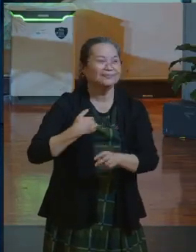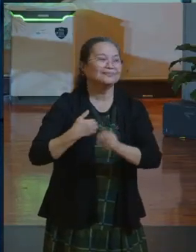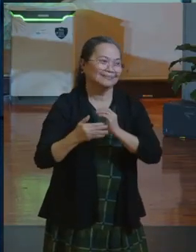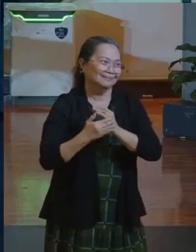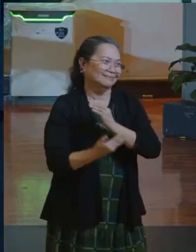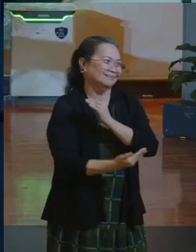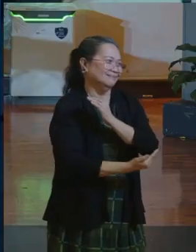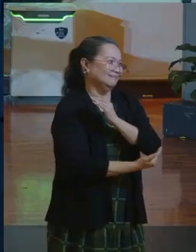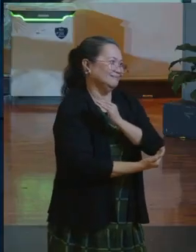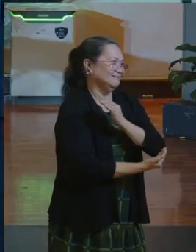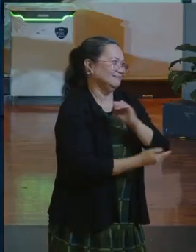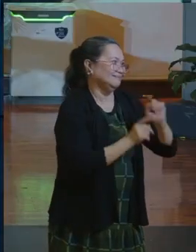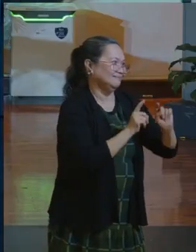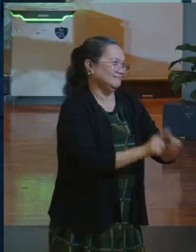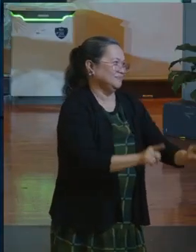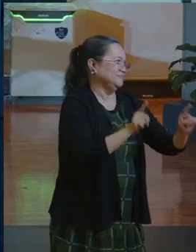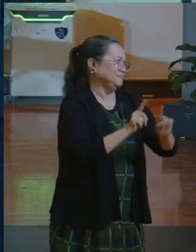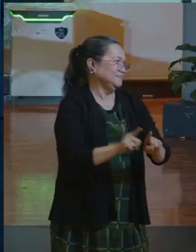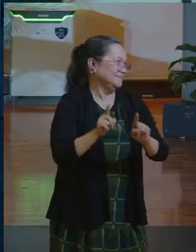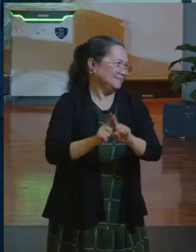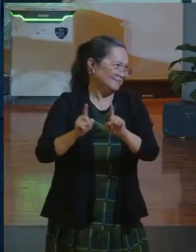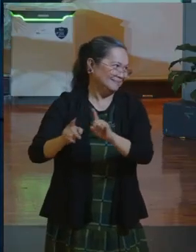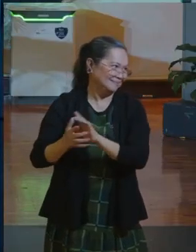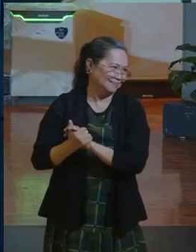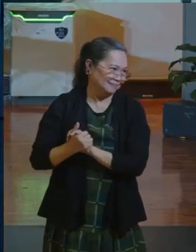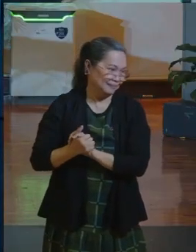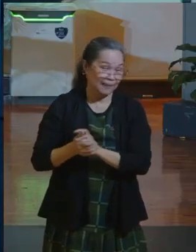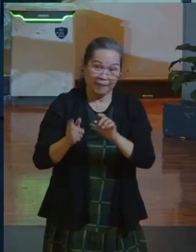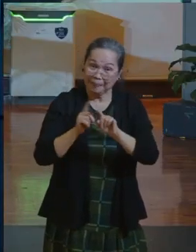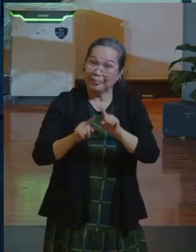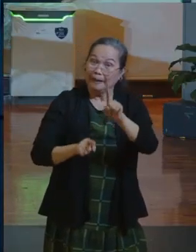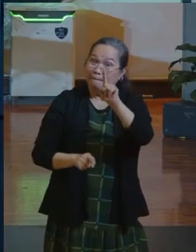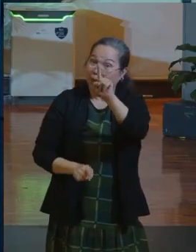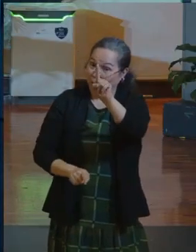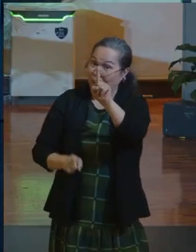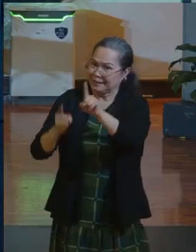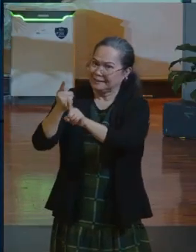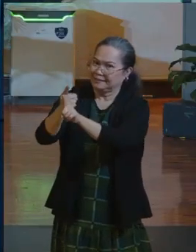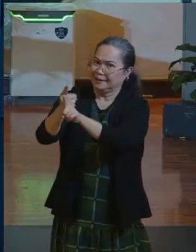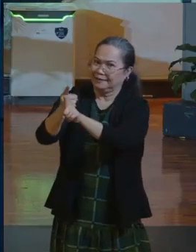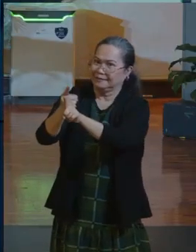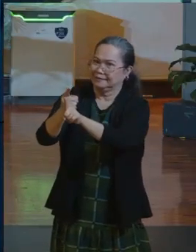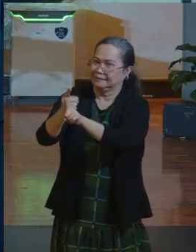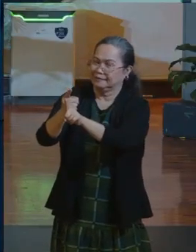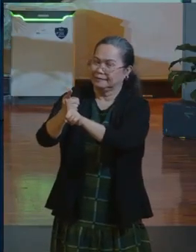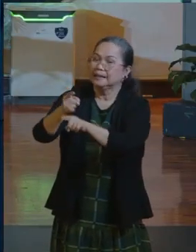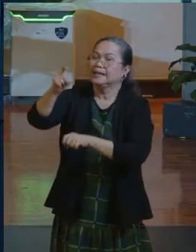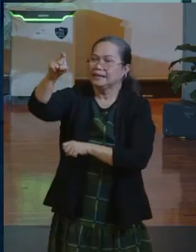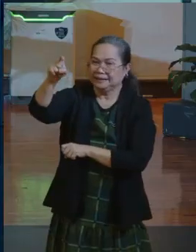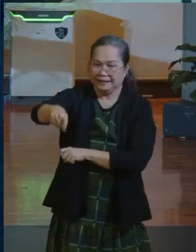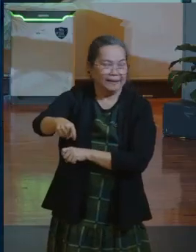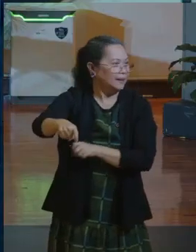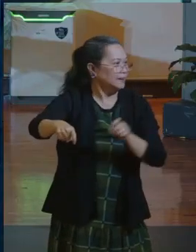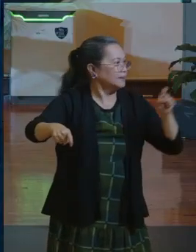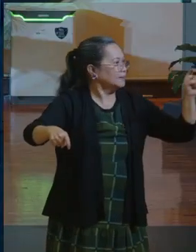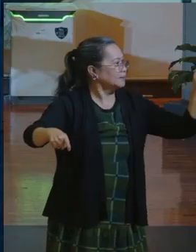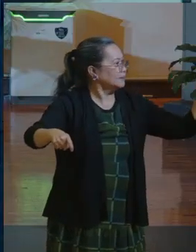So parang iba-iba ang kanilang basa. Pero isa lang tama at totoo. Dapat